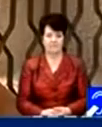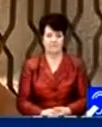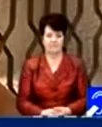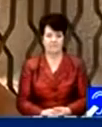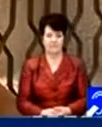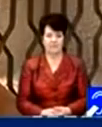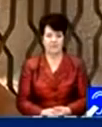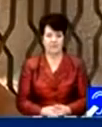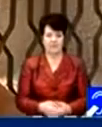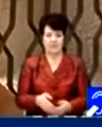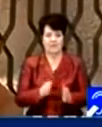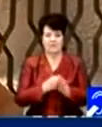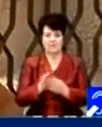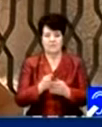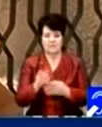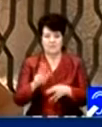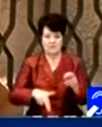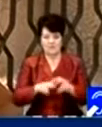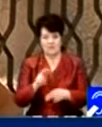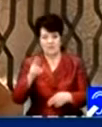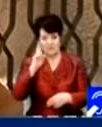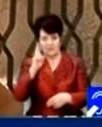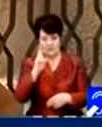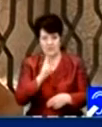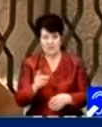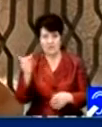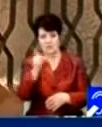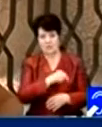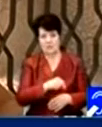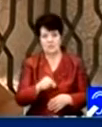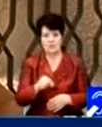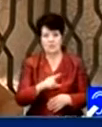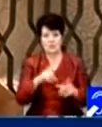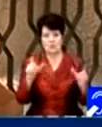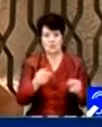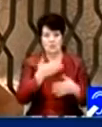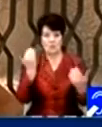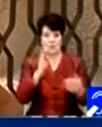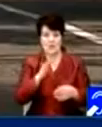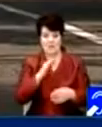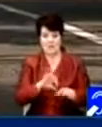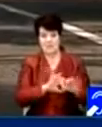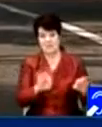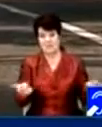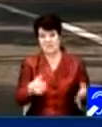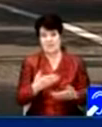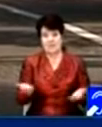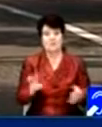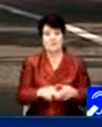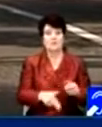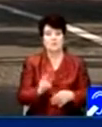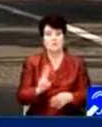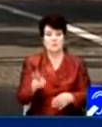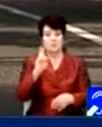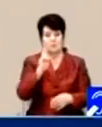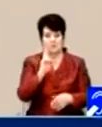Nu este real mâine să începem a construi WC-uri în interior, în toate școlile, acolo unde nu avem apă și nu avem canalizare. Să se reabiliteze